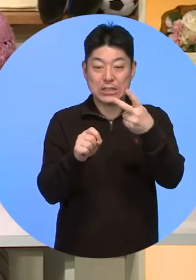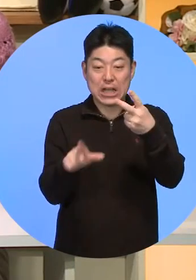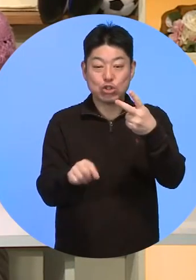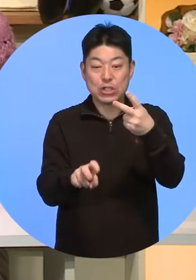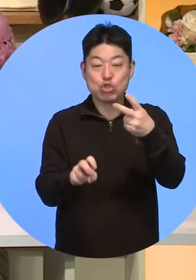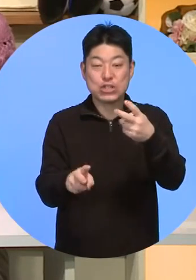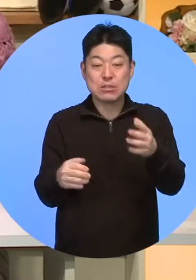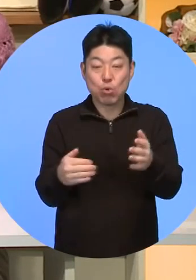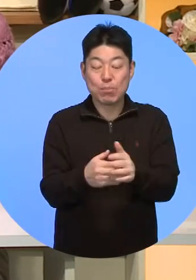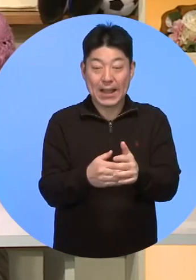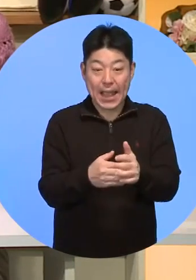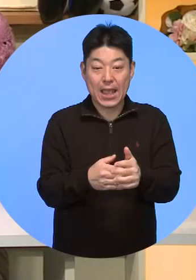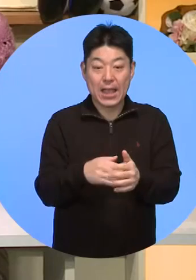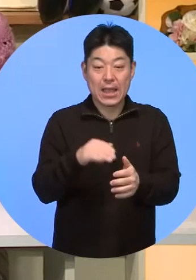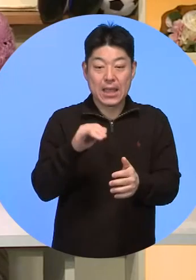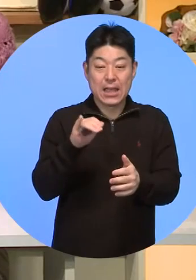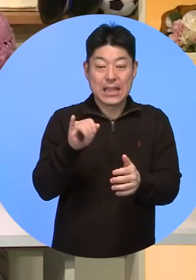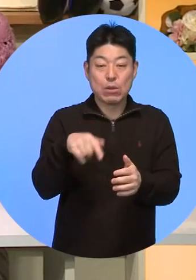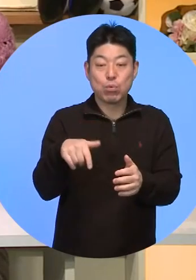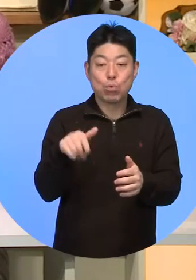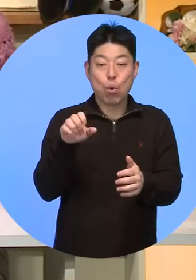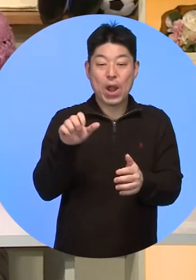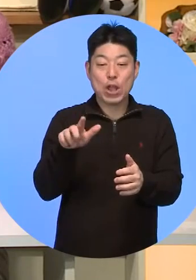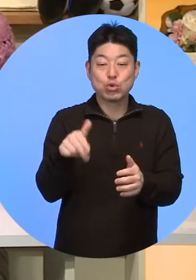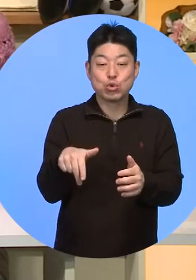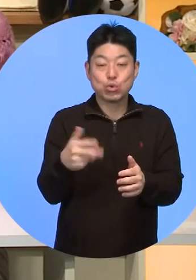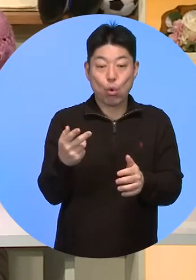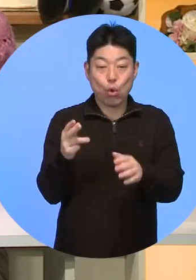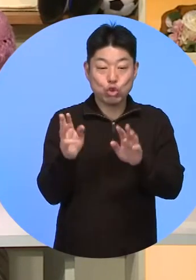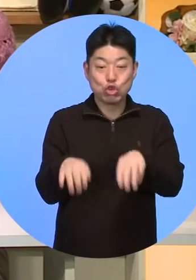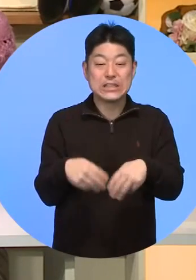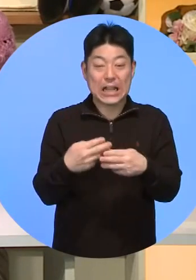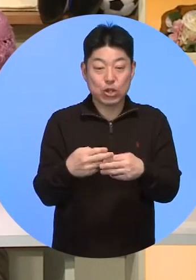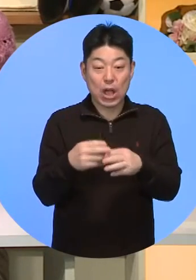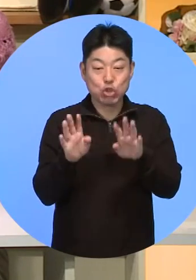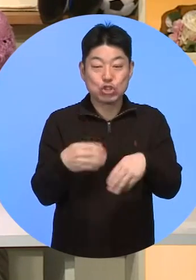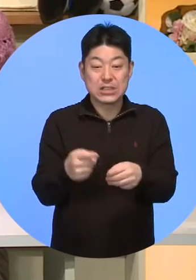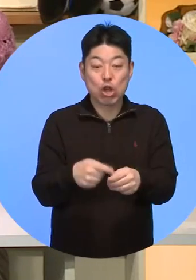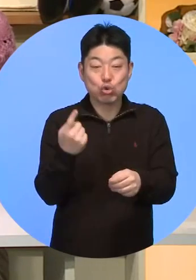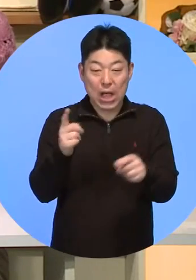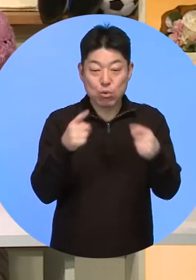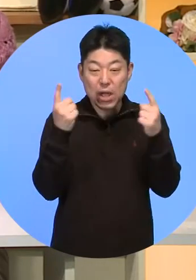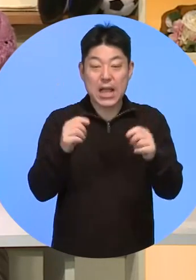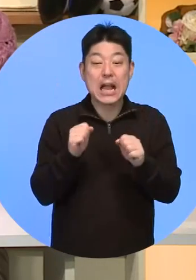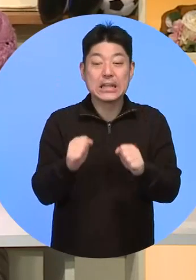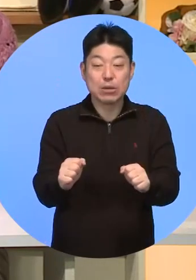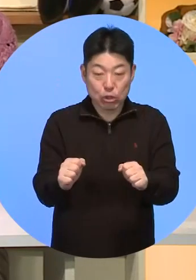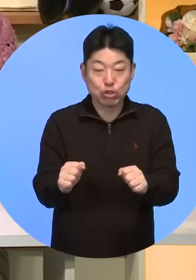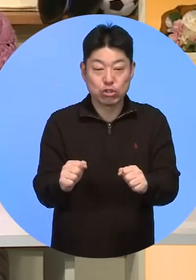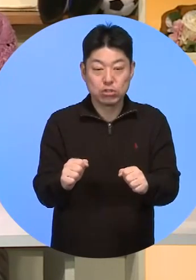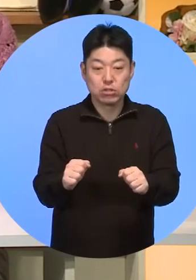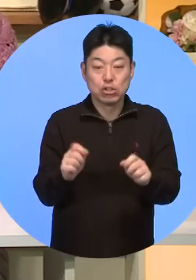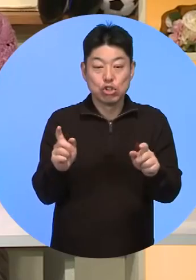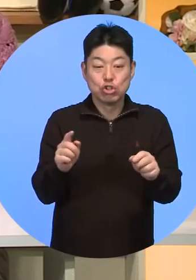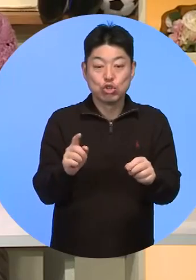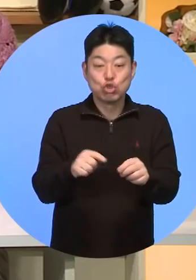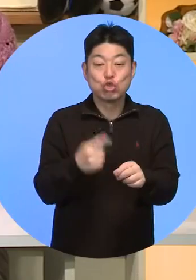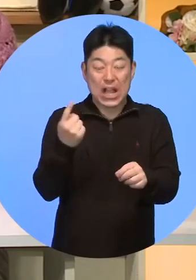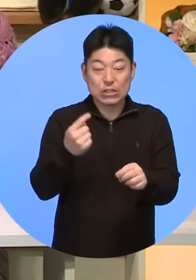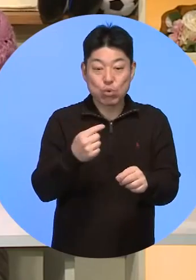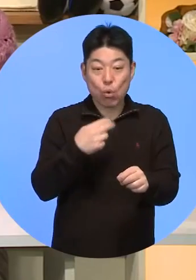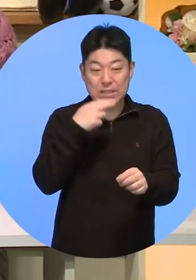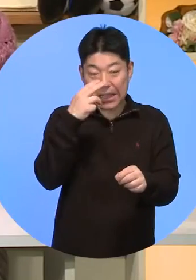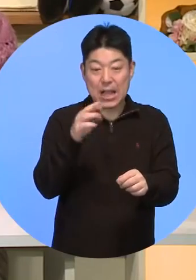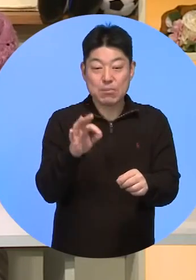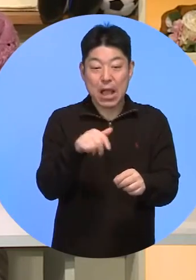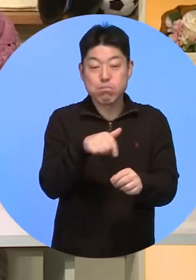日までインフォレストスイタではスイタクワイフェアを開催。スイタクワイで作った焼酎芽吹きを販売する